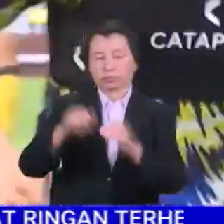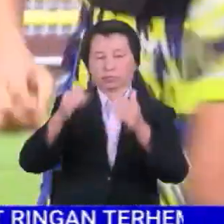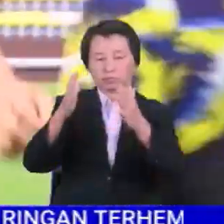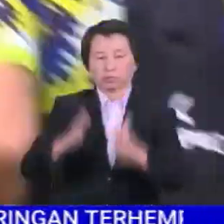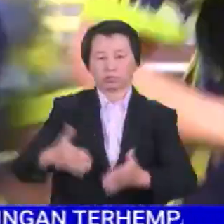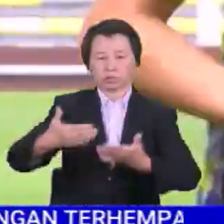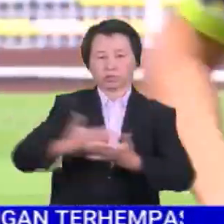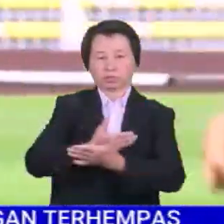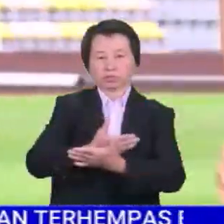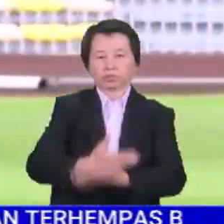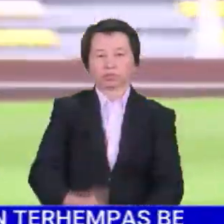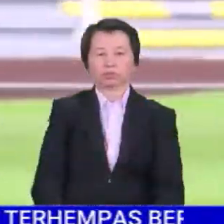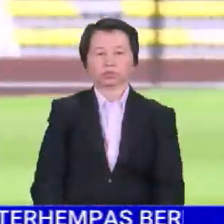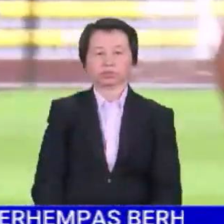pemain baharu